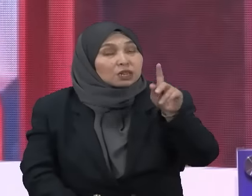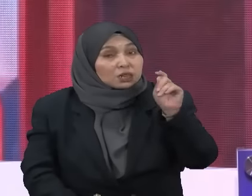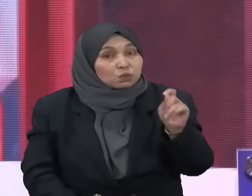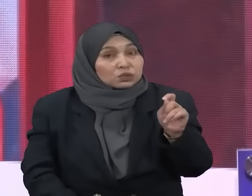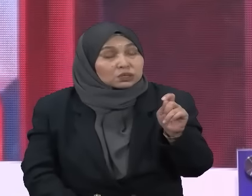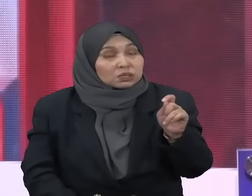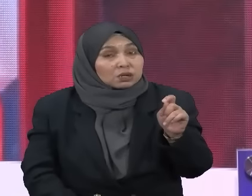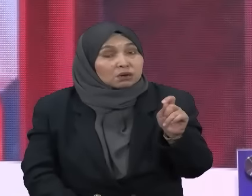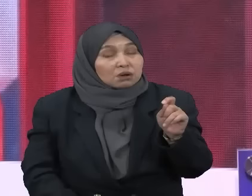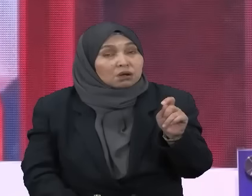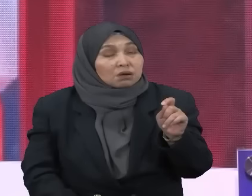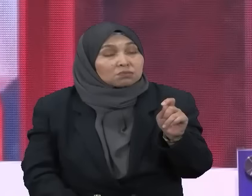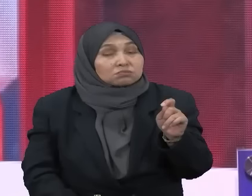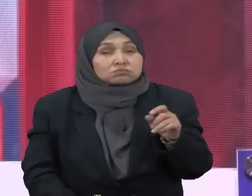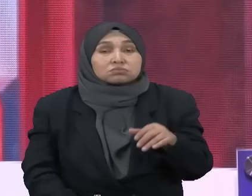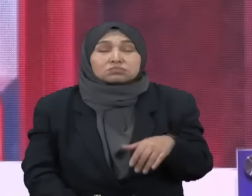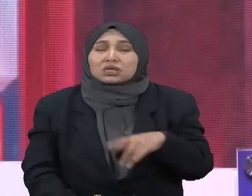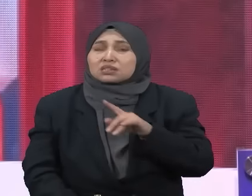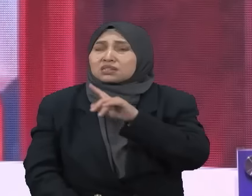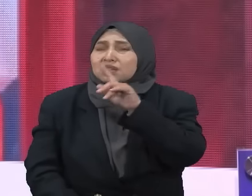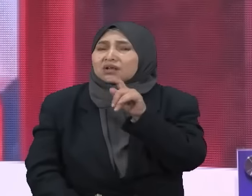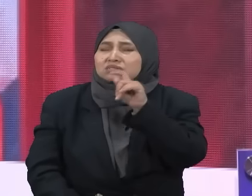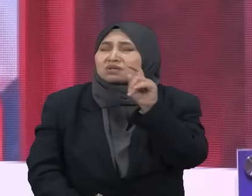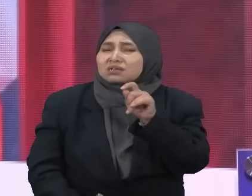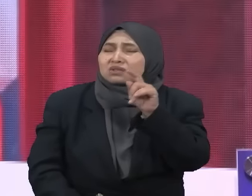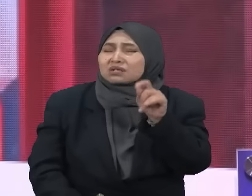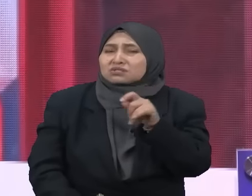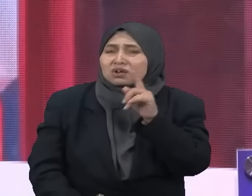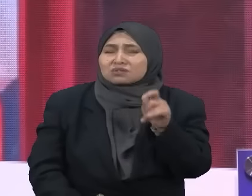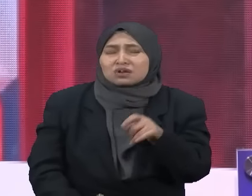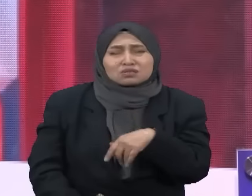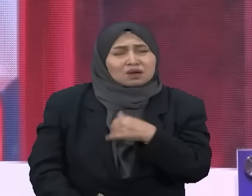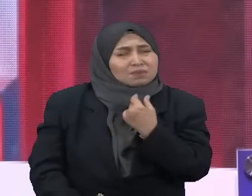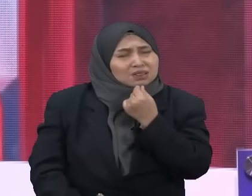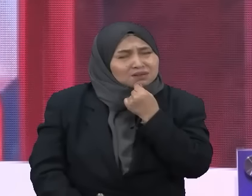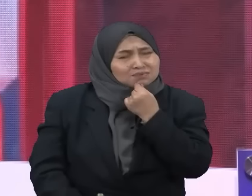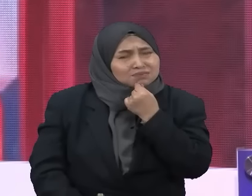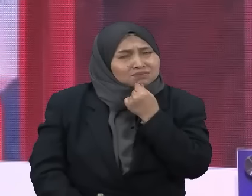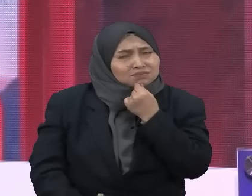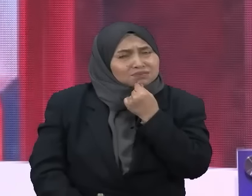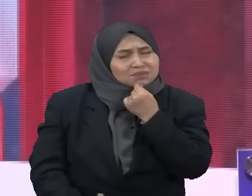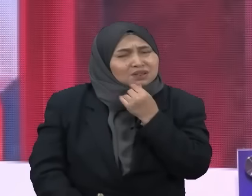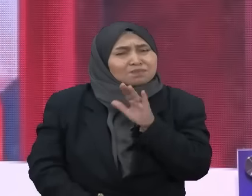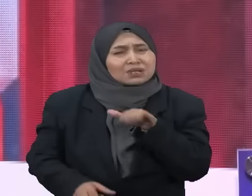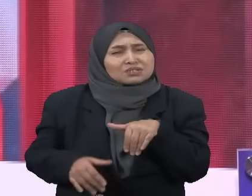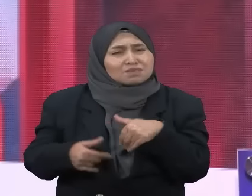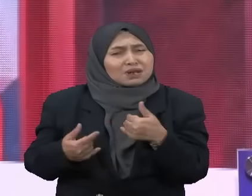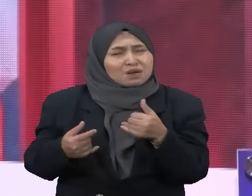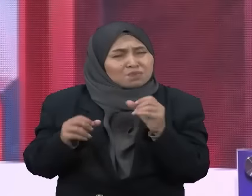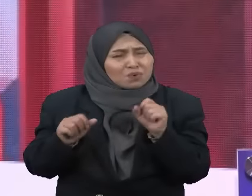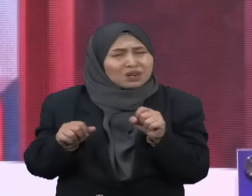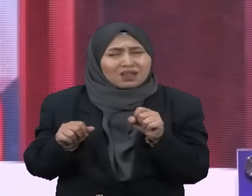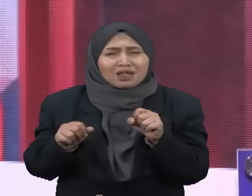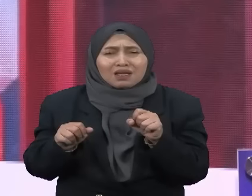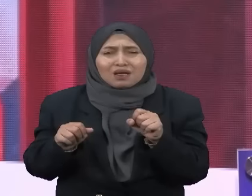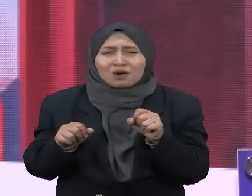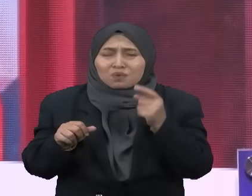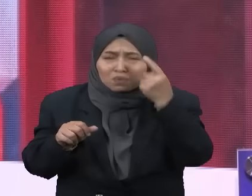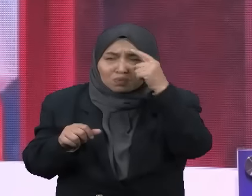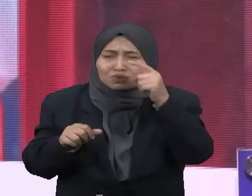salam baginda bertanya dengan soalan tajuk, mungkin soalan yang sangat pelik. Macam mana kamu boleh tergamak